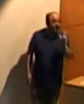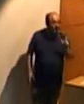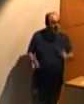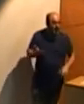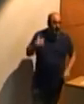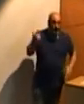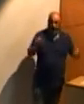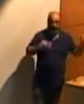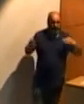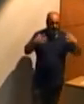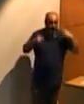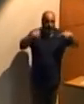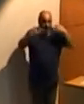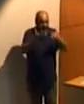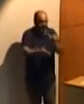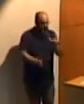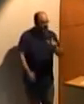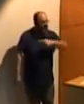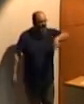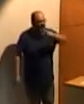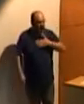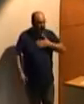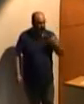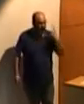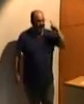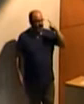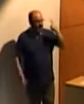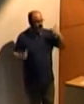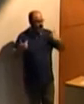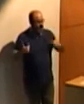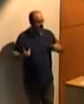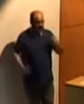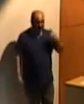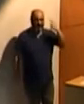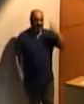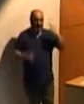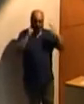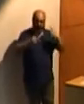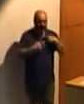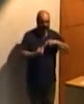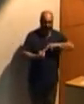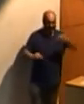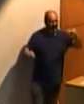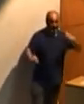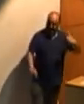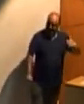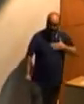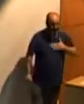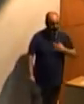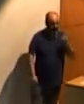déjà et on nous l'a appris que nous étions unique parce que nous avons un adn unique